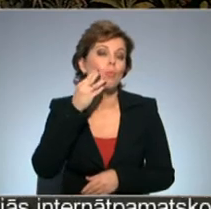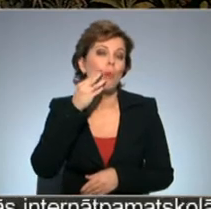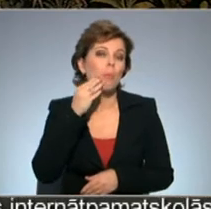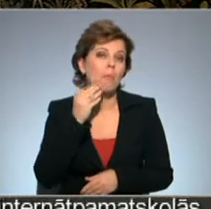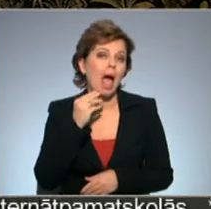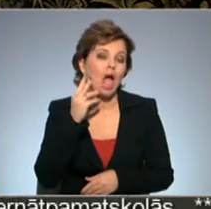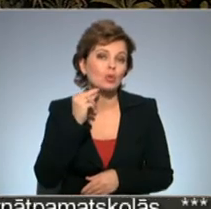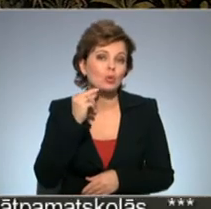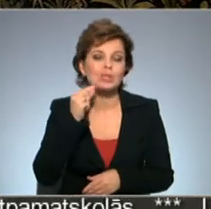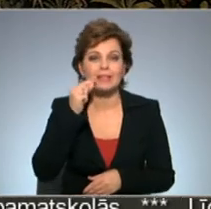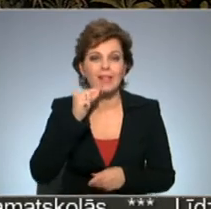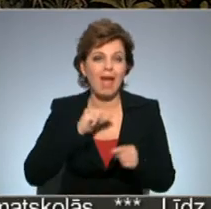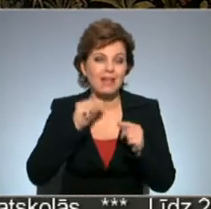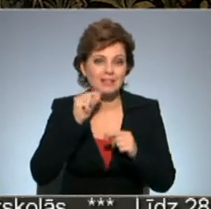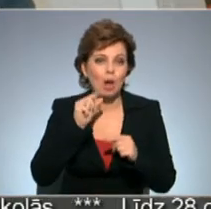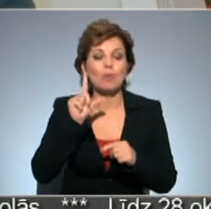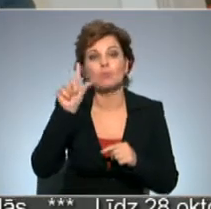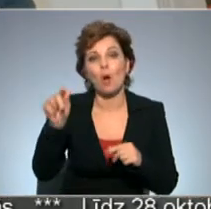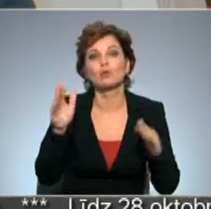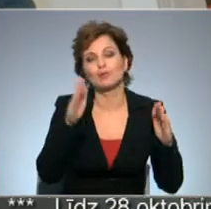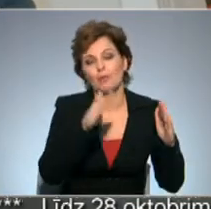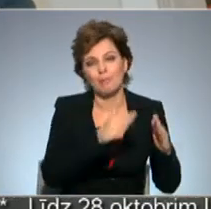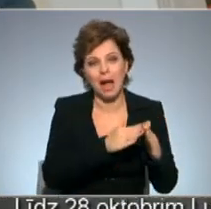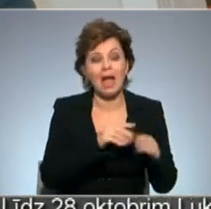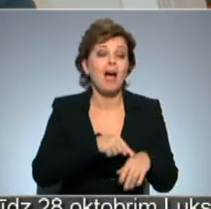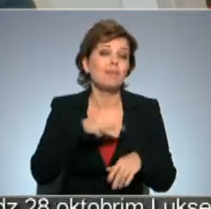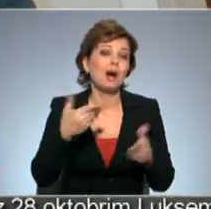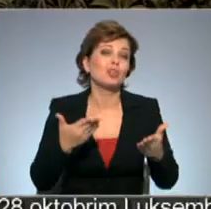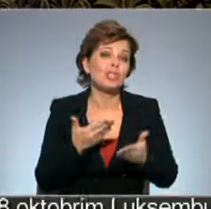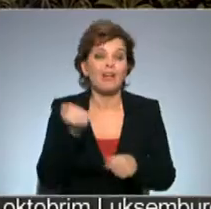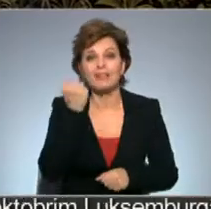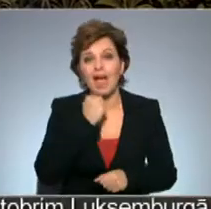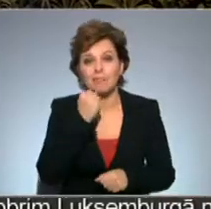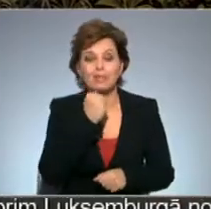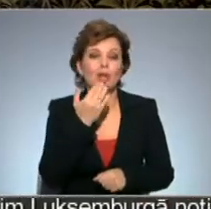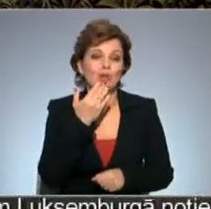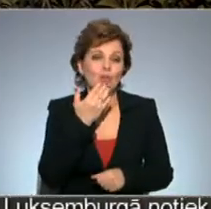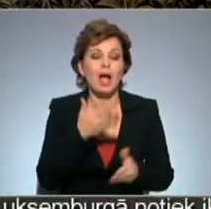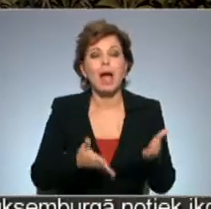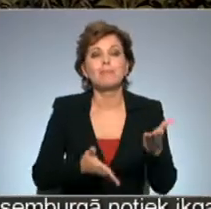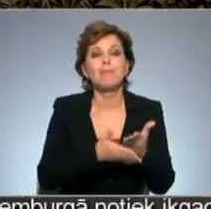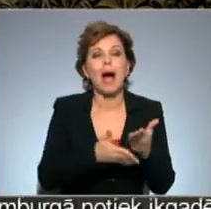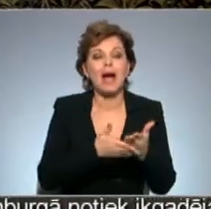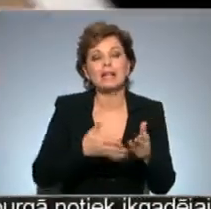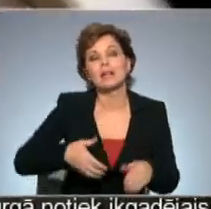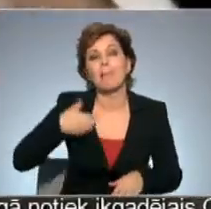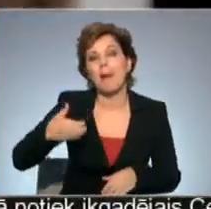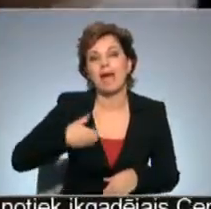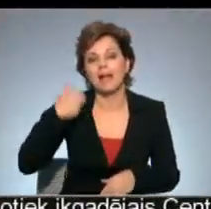tecēju, un braucu uz mājām. Baudīt dzīvi un nebeidzami jokot vēsturniekam palīdzot arī Mērkaķa gads, kurā viņš